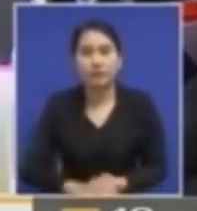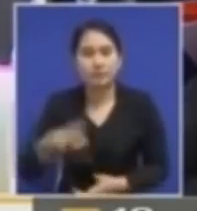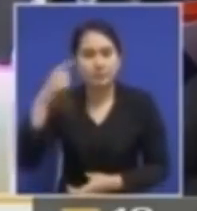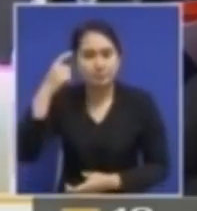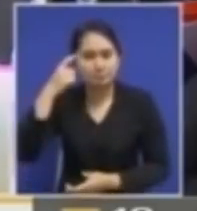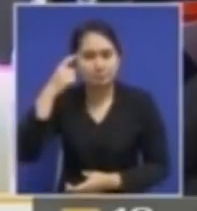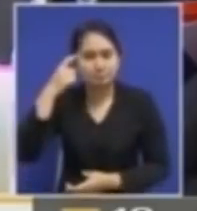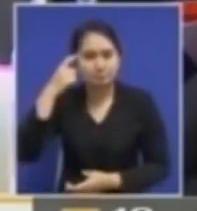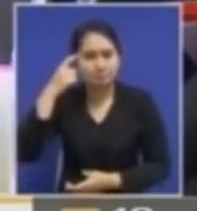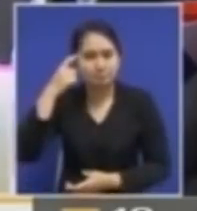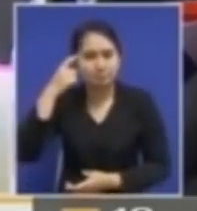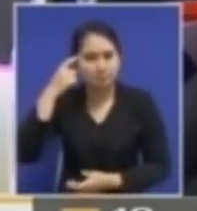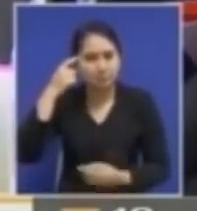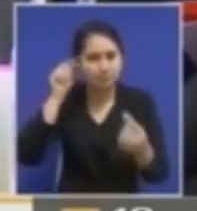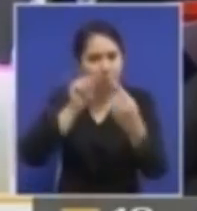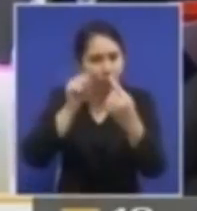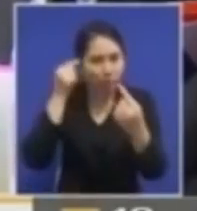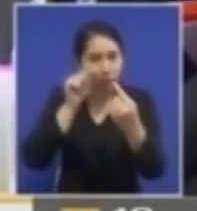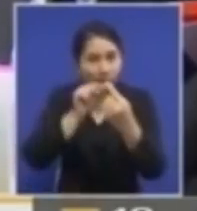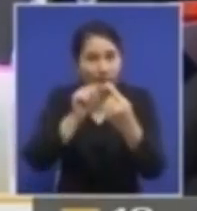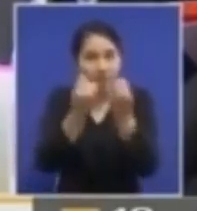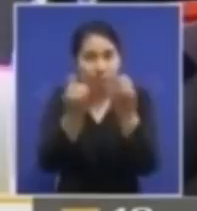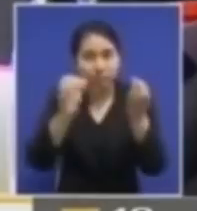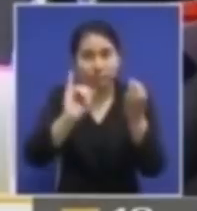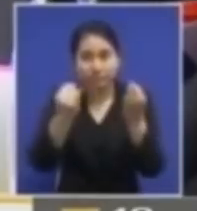อุดมการนะครับของจริยธรรม